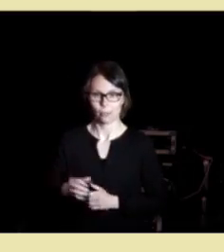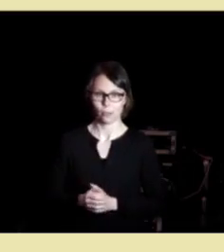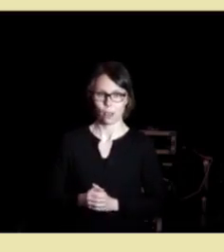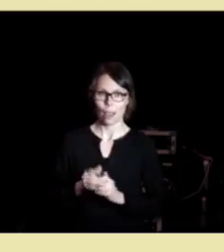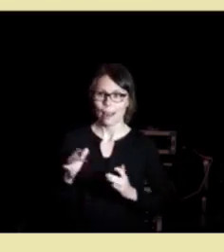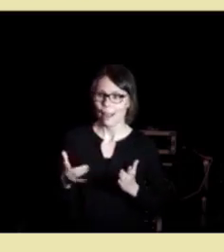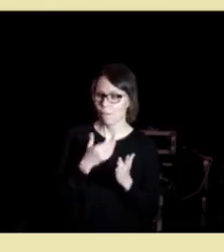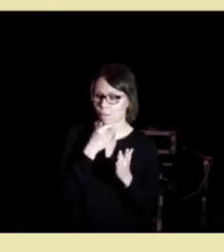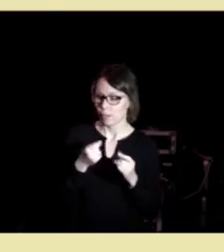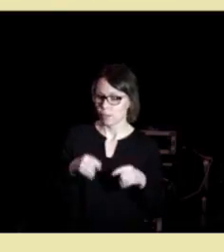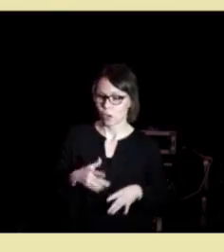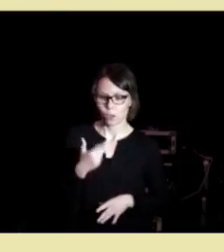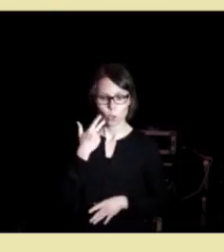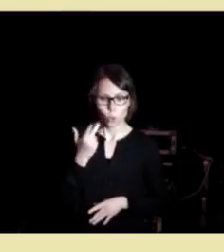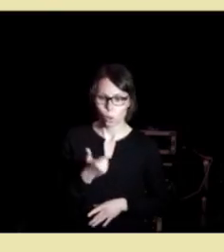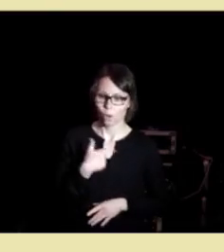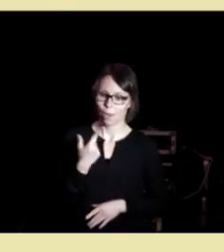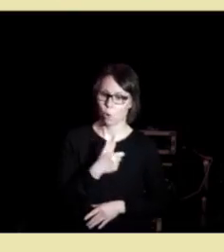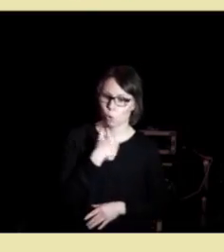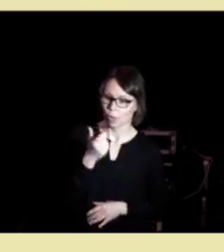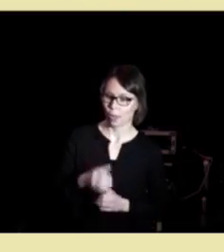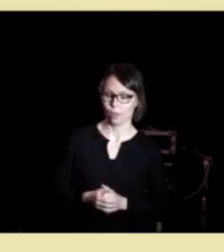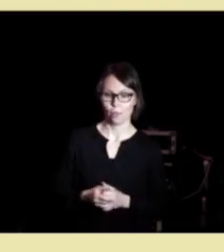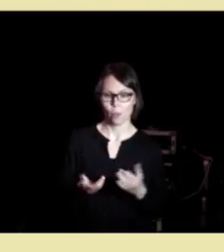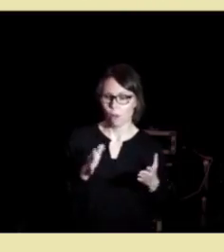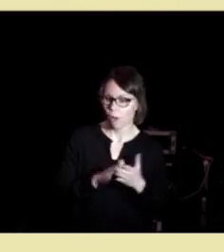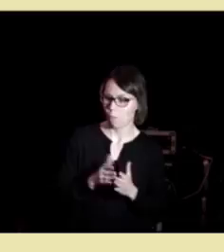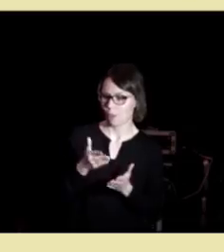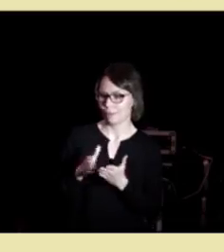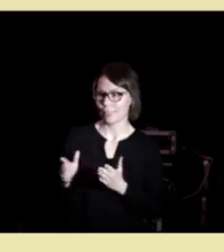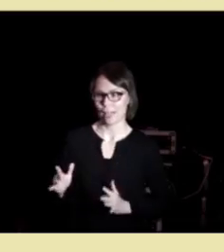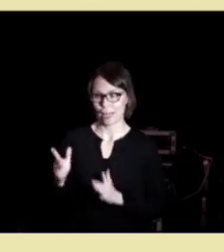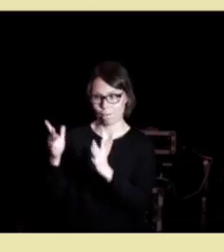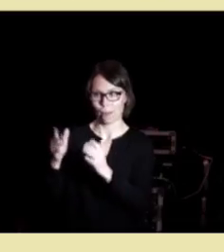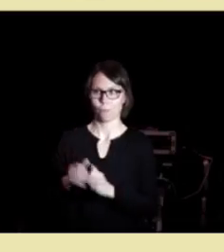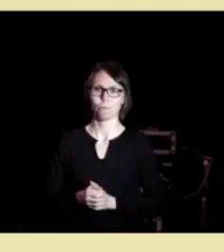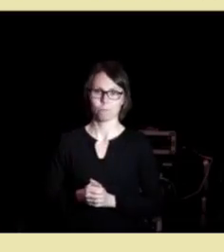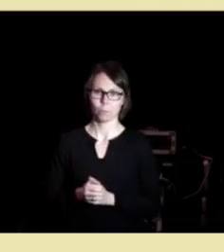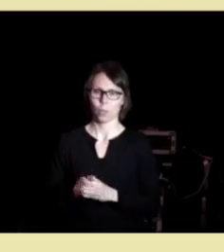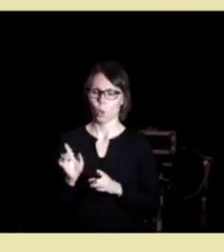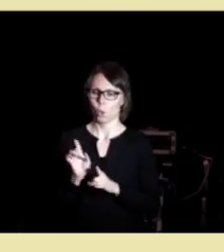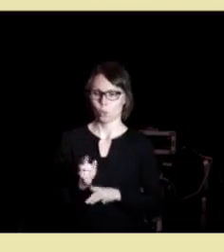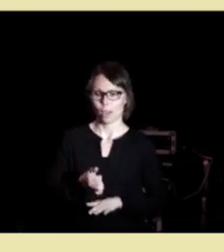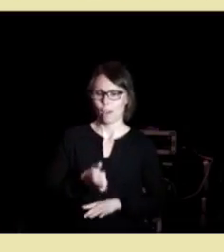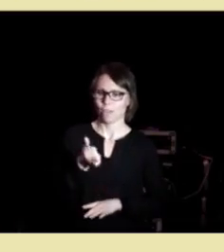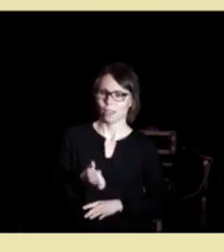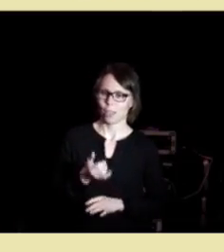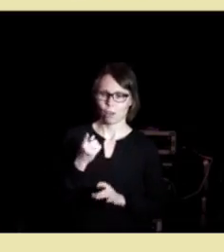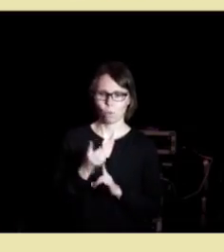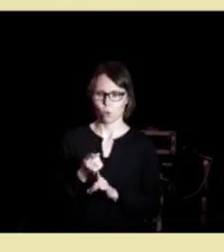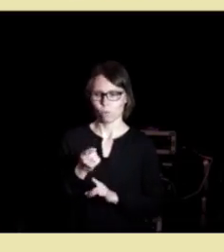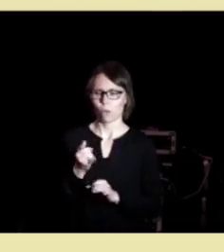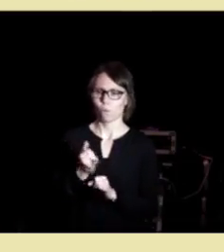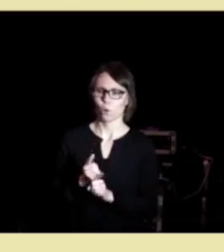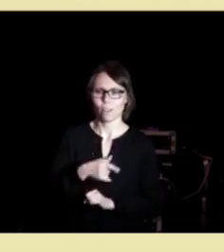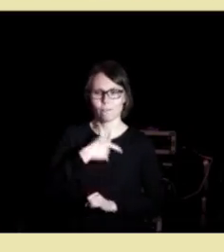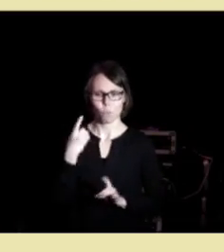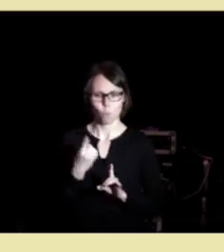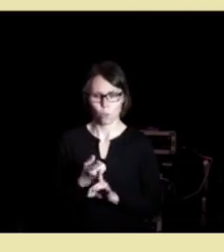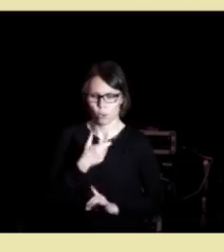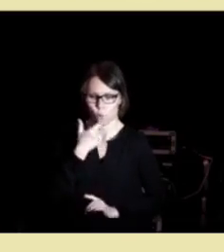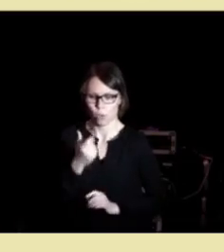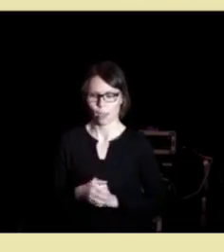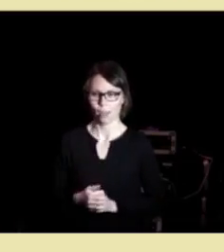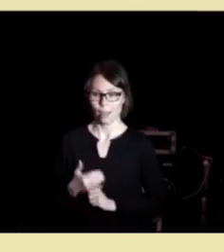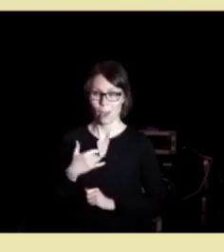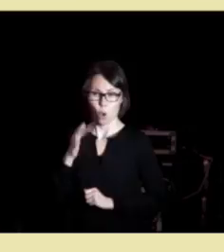Levevanene starter når man er unge, så man har med seg resten av livet. Og så det spiller en rolle hvordan vi møter de unge. Og jeg har hørt noen